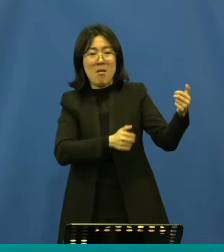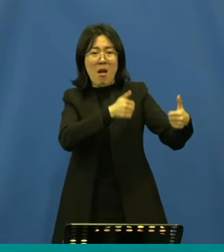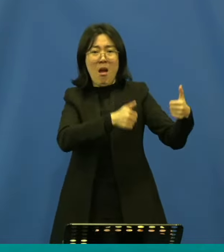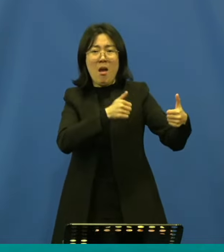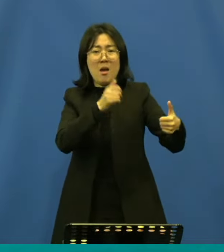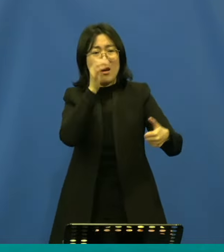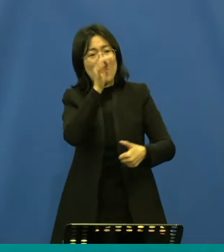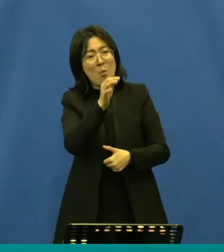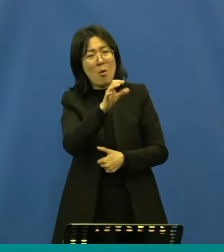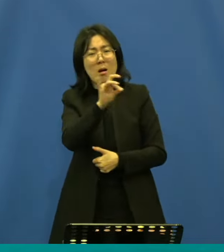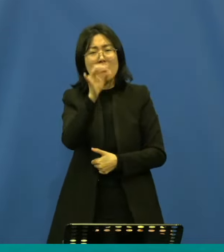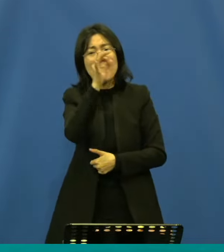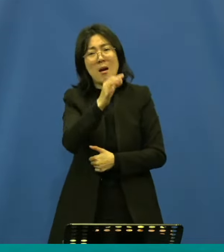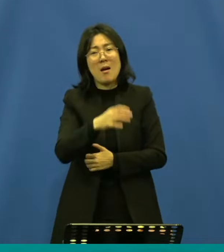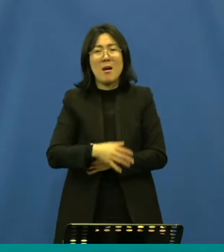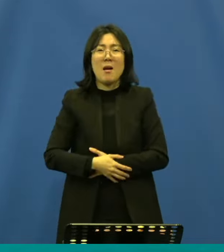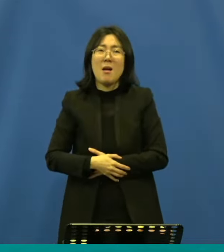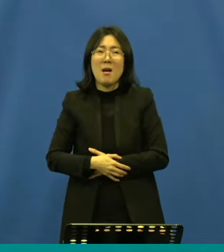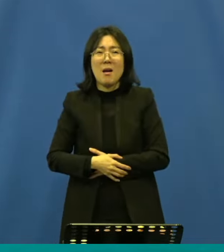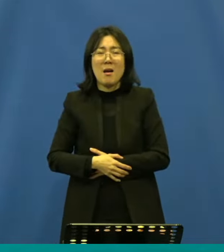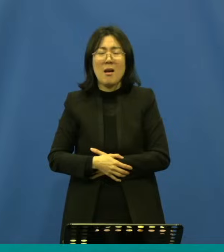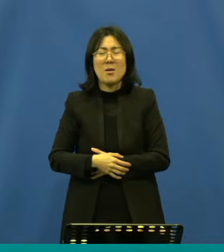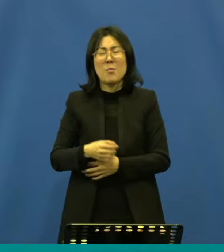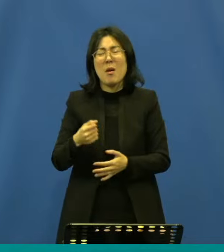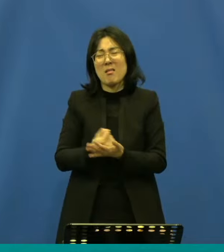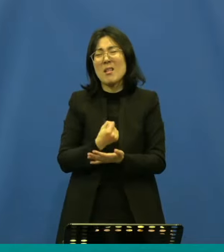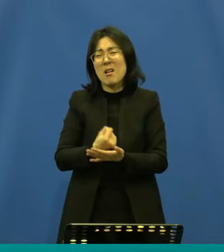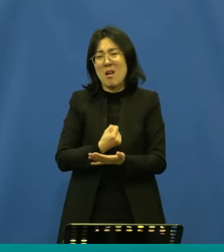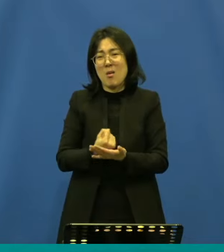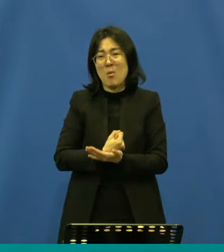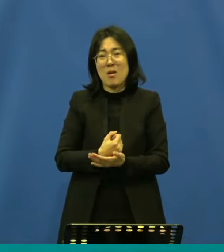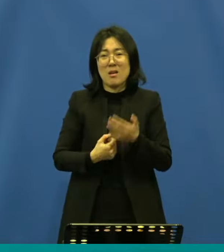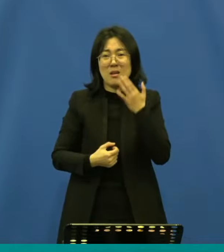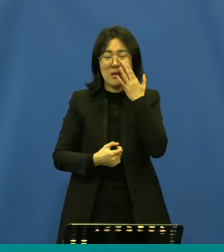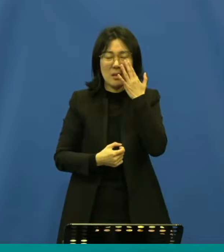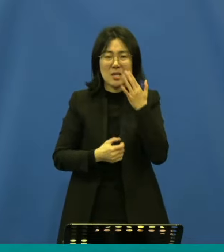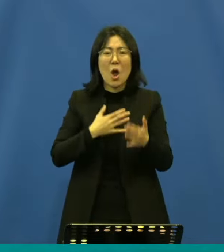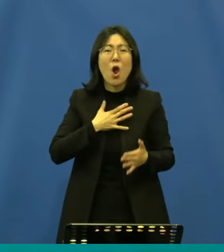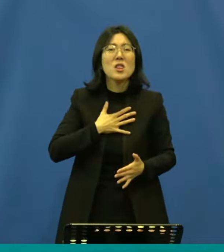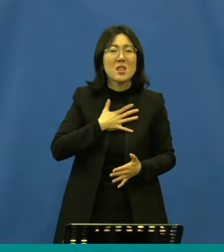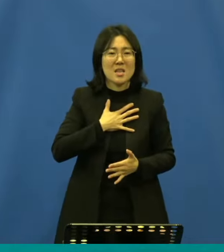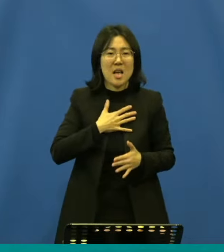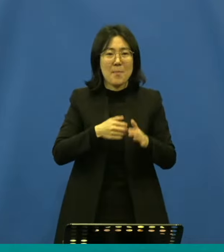여기는 뭐예요? 열등감이 다 깔려있는 거예요. 열등감이 다 깔려있는 거예요.